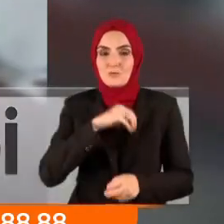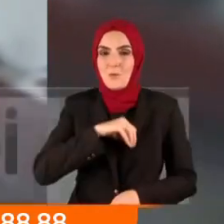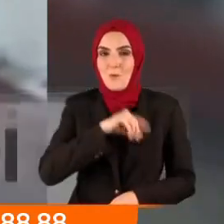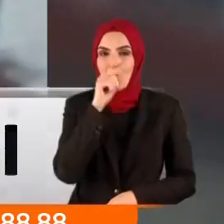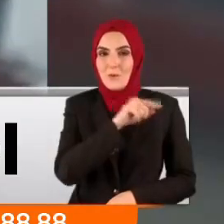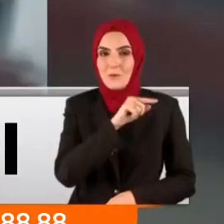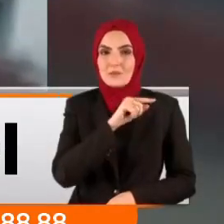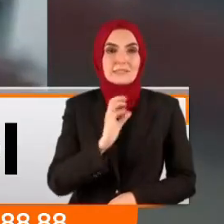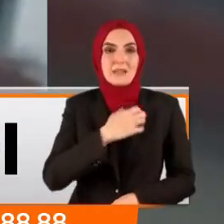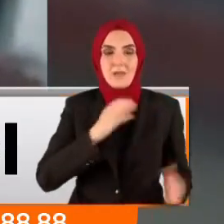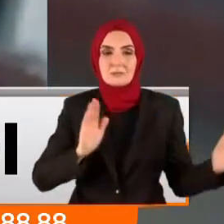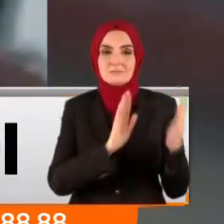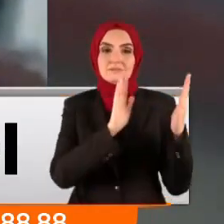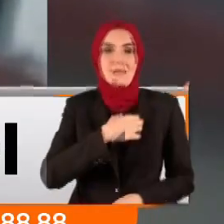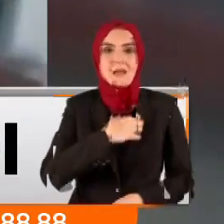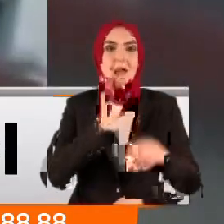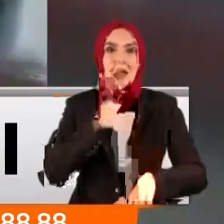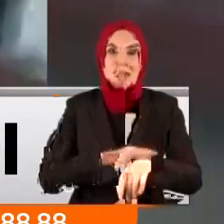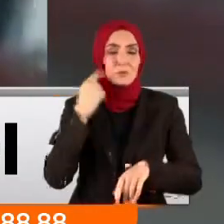kendini boşluğa bıraktı. Allah